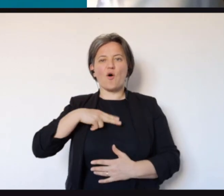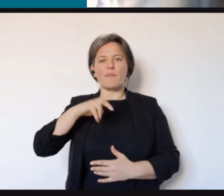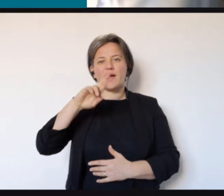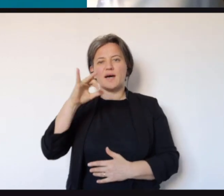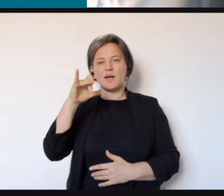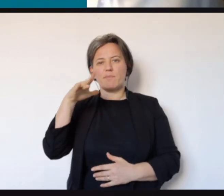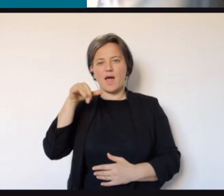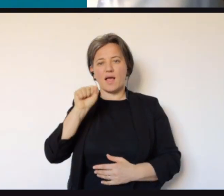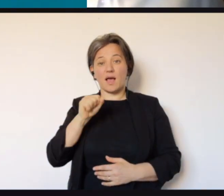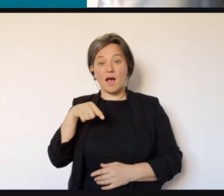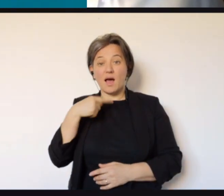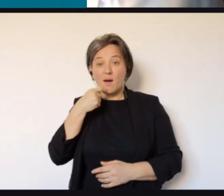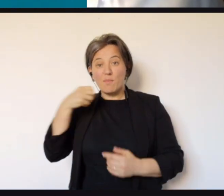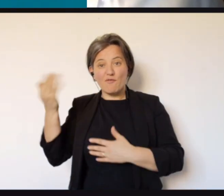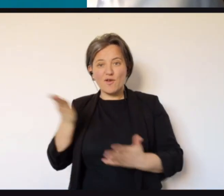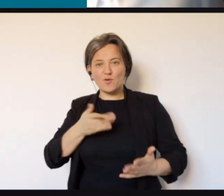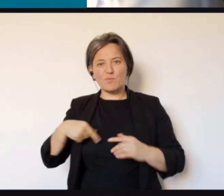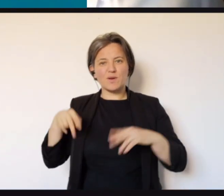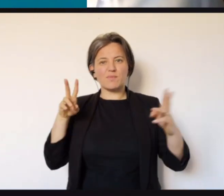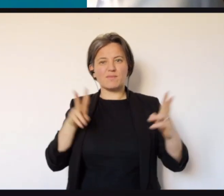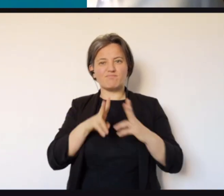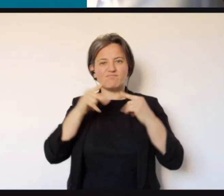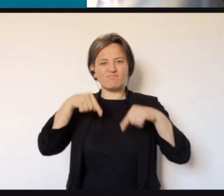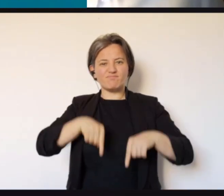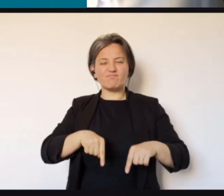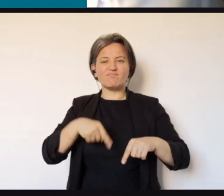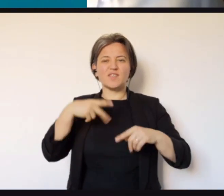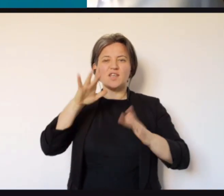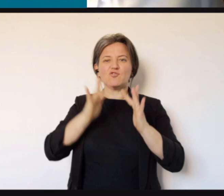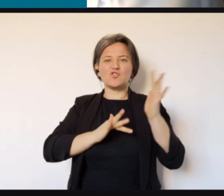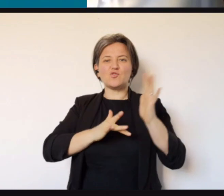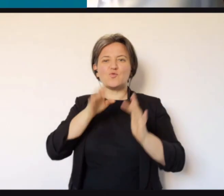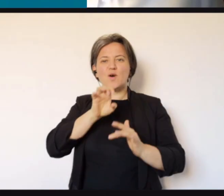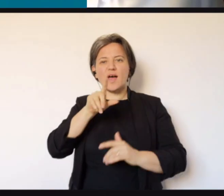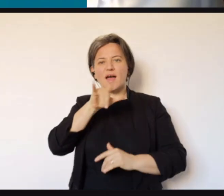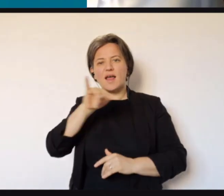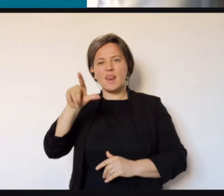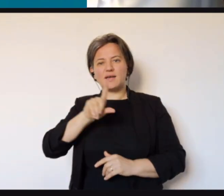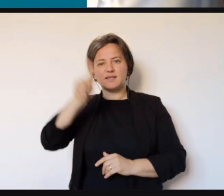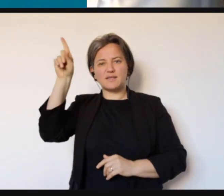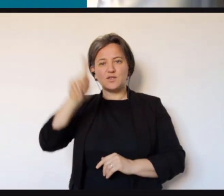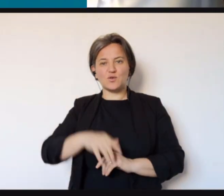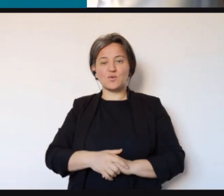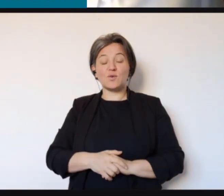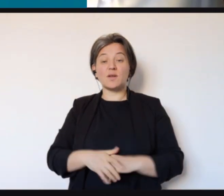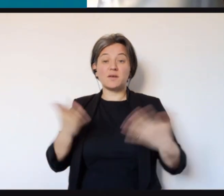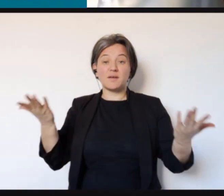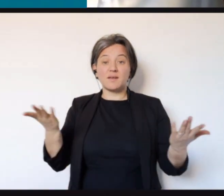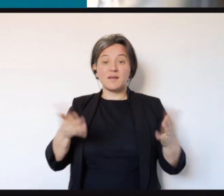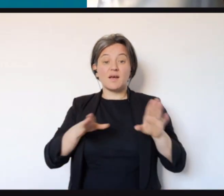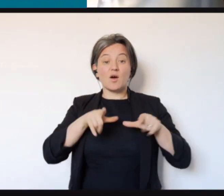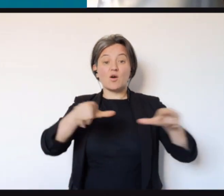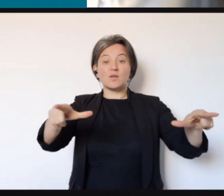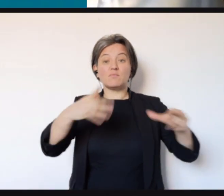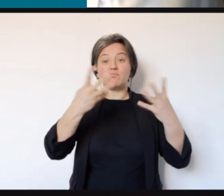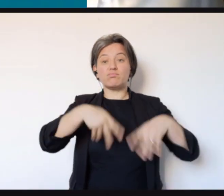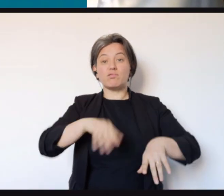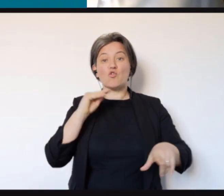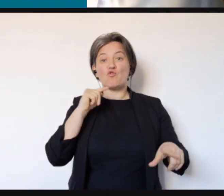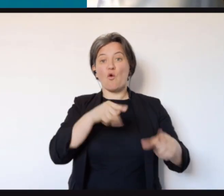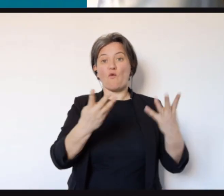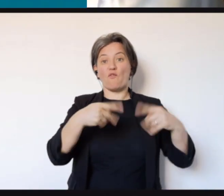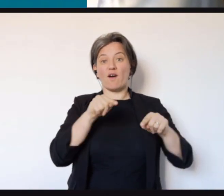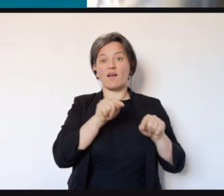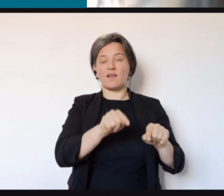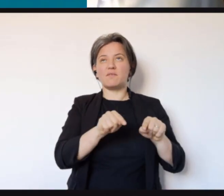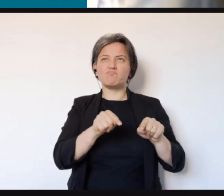Buonasera, io sono Rebecca e benvenuti a questa prima serata di Gesù e il Signore, organizzata dal settore giovani. Come ogni anno, il